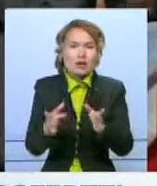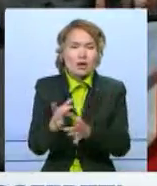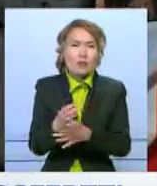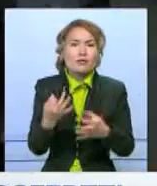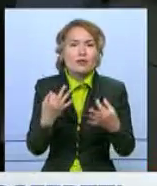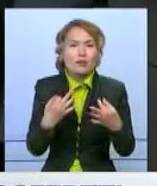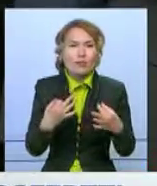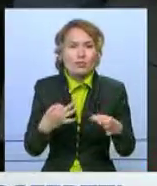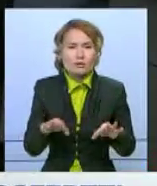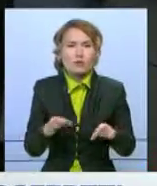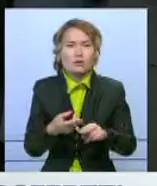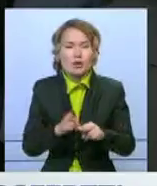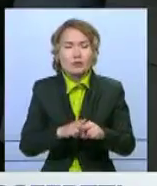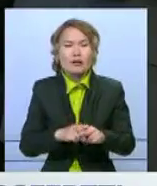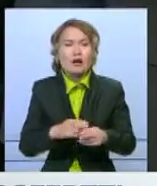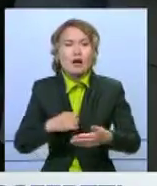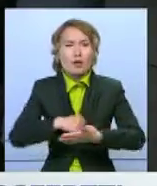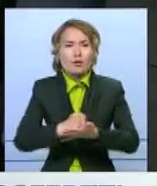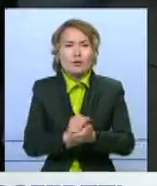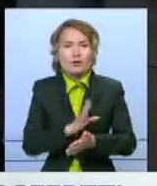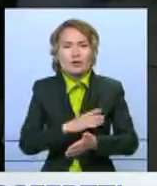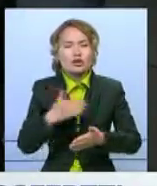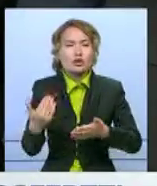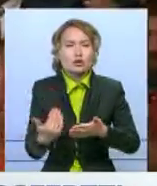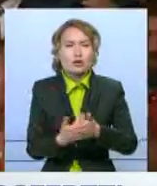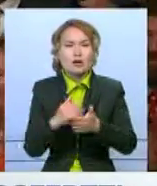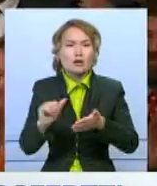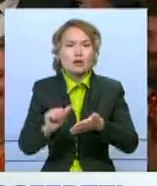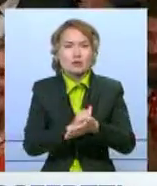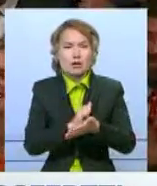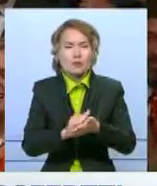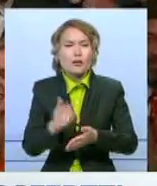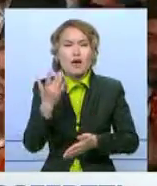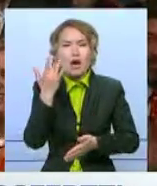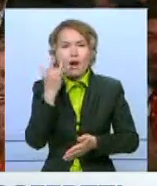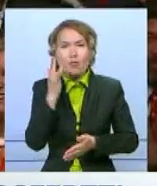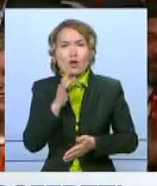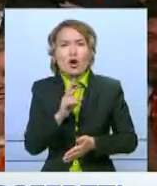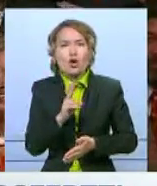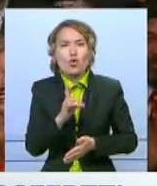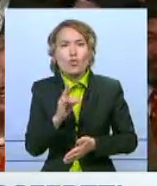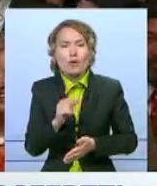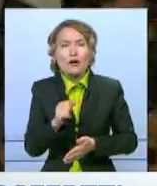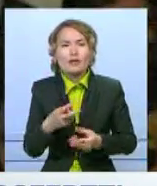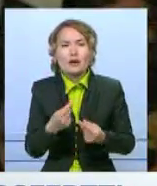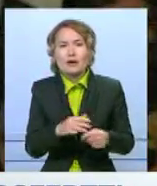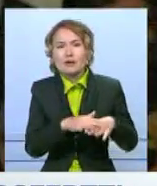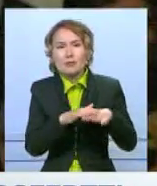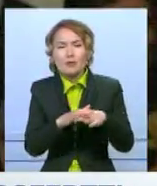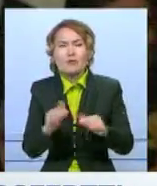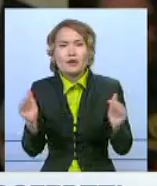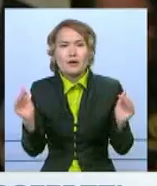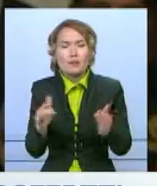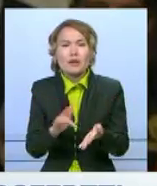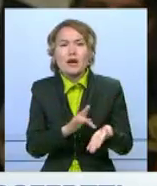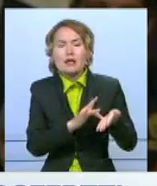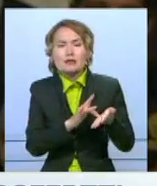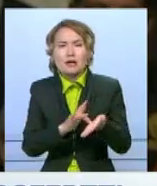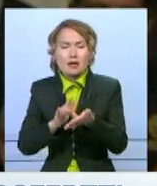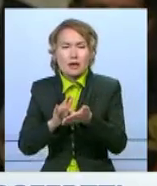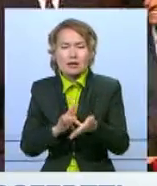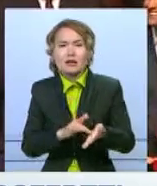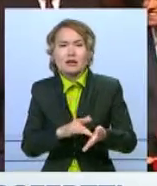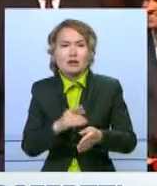құқығының сақталмауына байланысты жасалып отыр. Қабылданған жаңа құжатқа сәйкес АҚШ Кубаға инвестицияны азайтып, саяхатты шектейтін